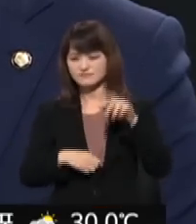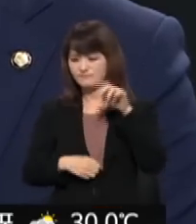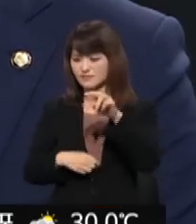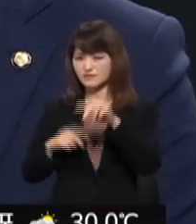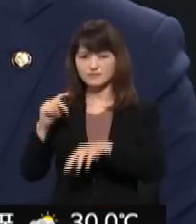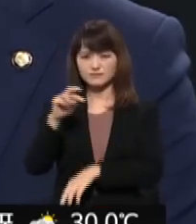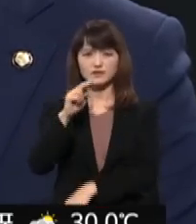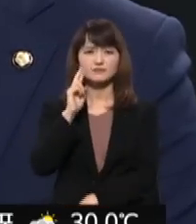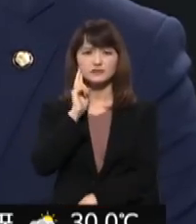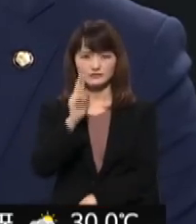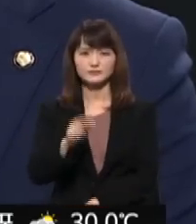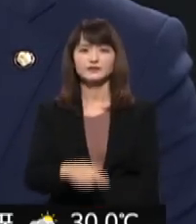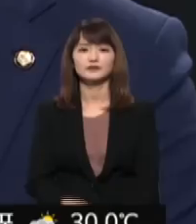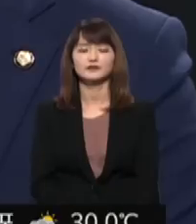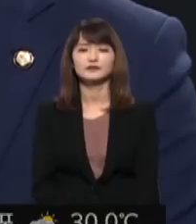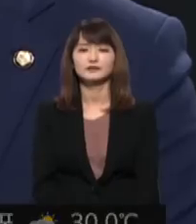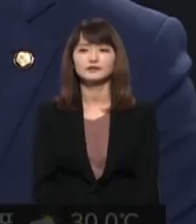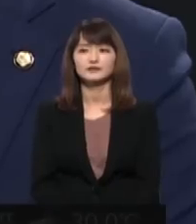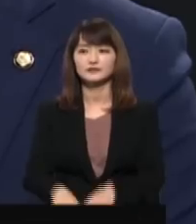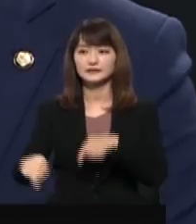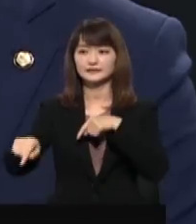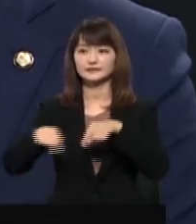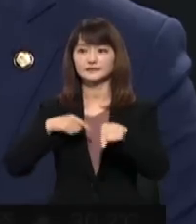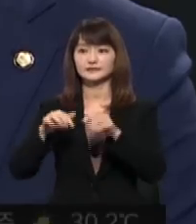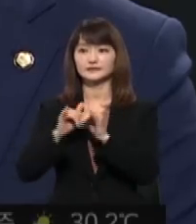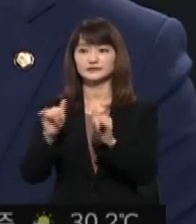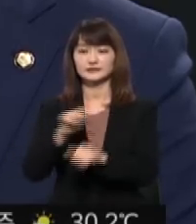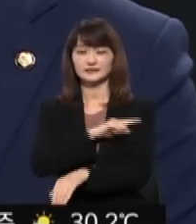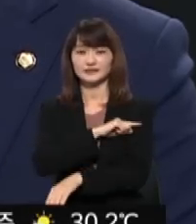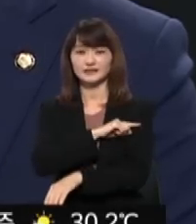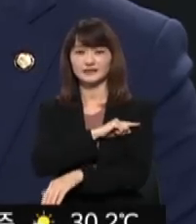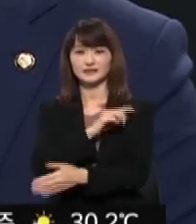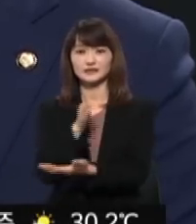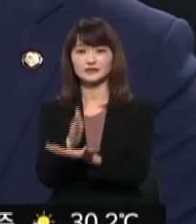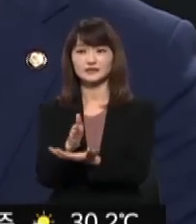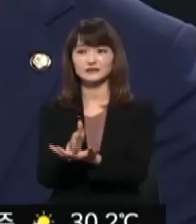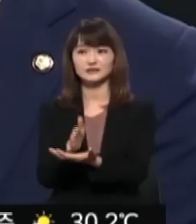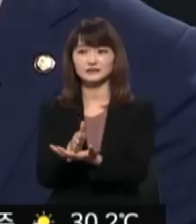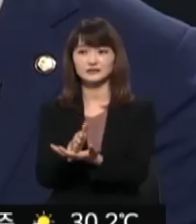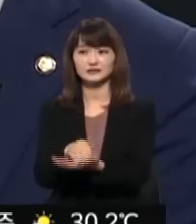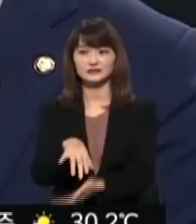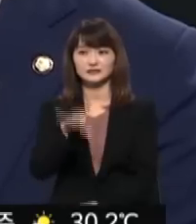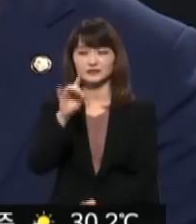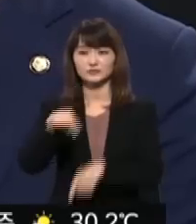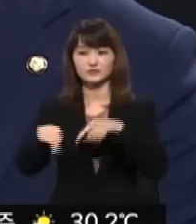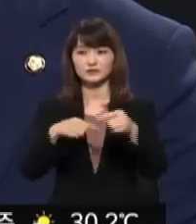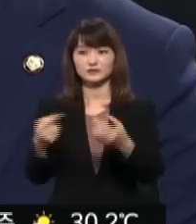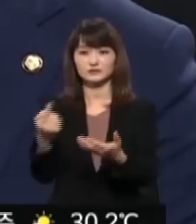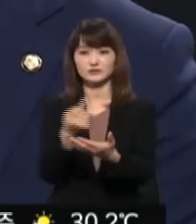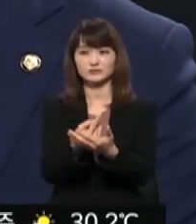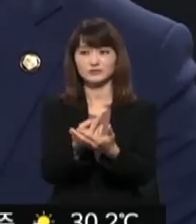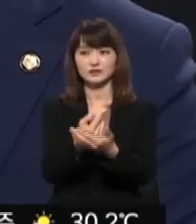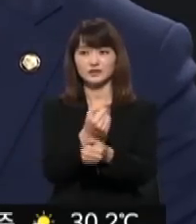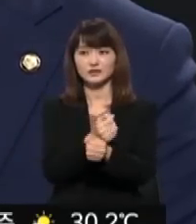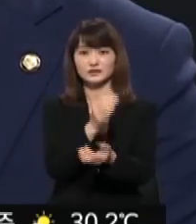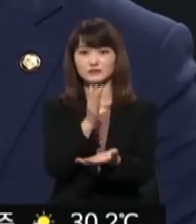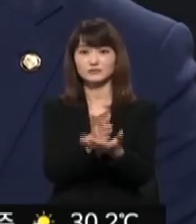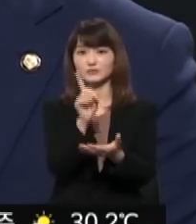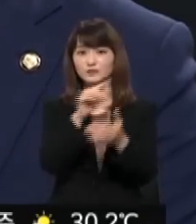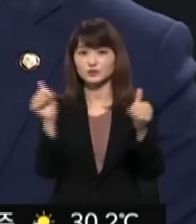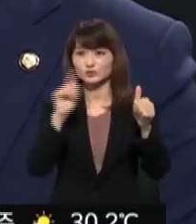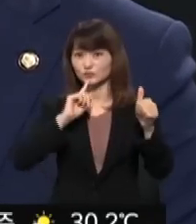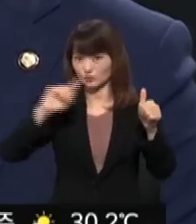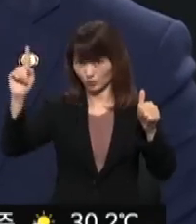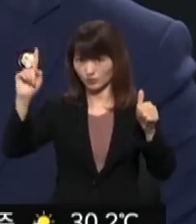높아지고 있는 건 사실이지만 그 정치인들이 제일 하지 말아야 되는 거 제가 초반의 정치에 들어와서 제일 하지 말아야 되는 것 하나가